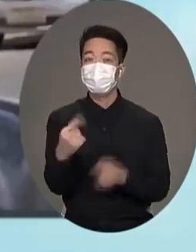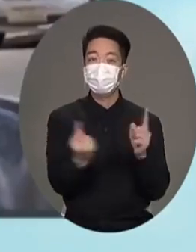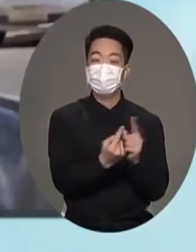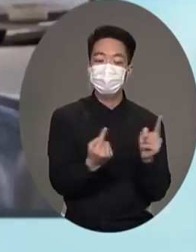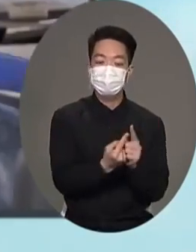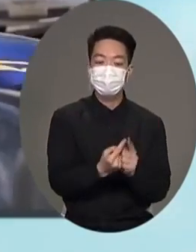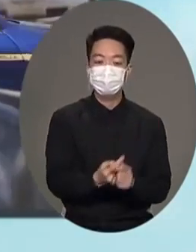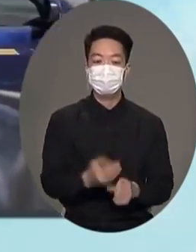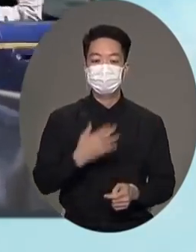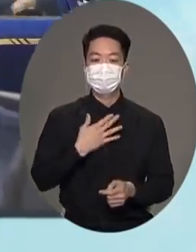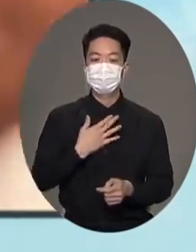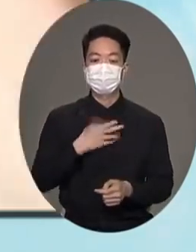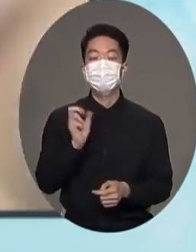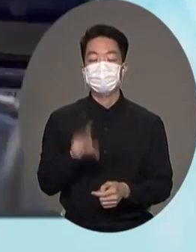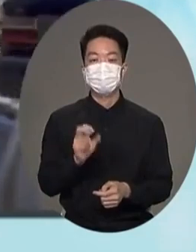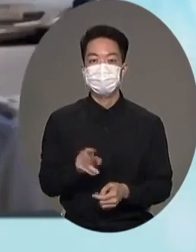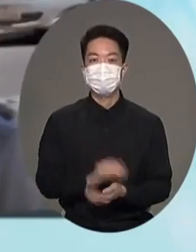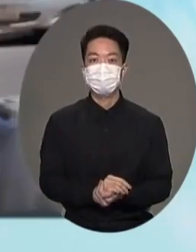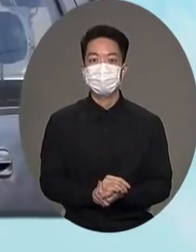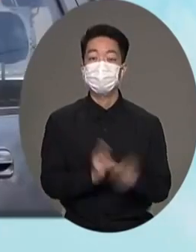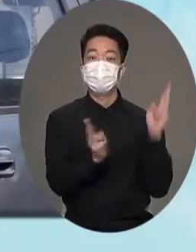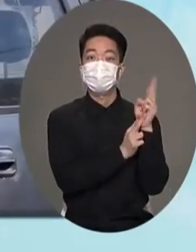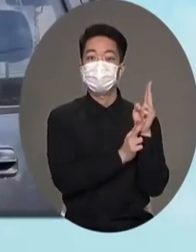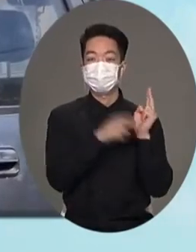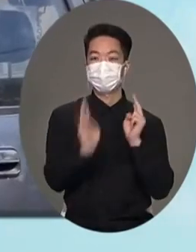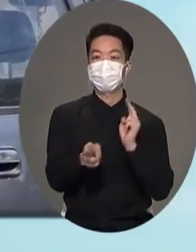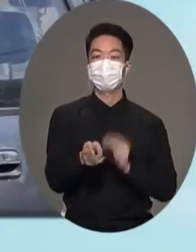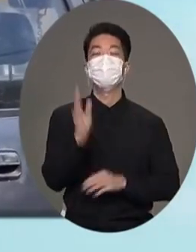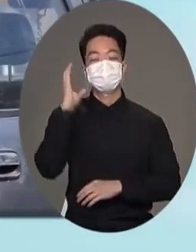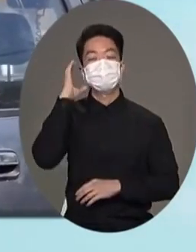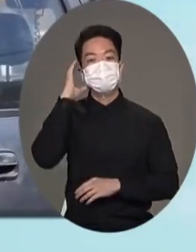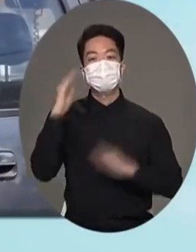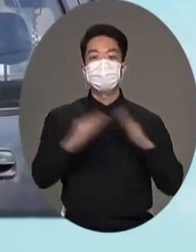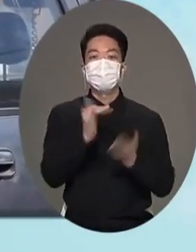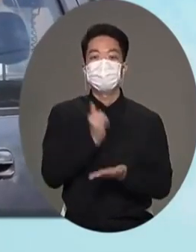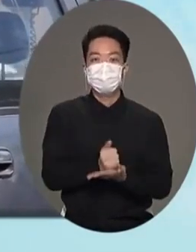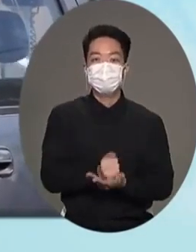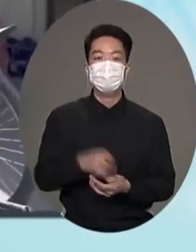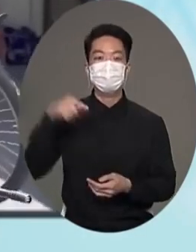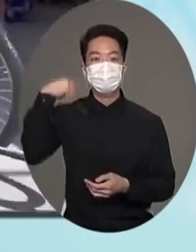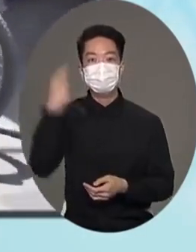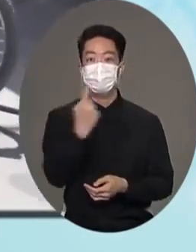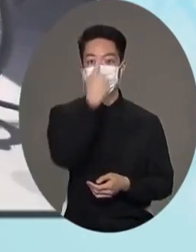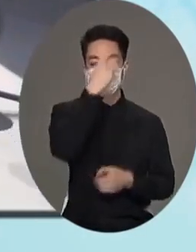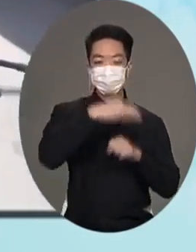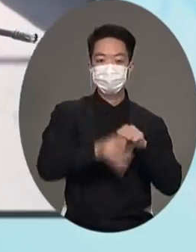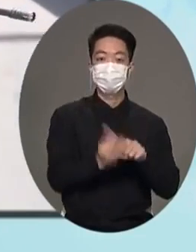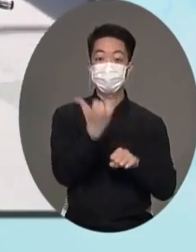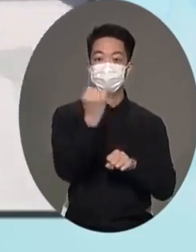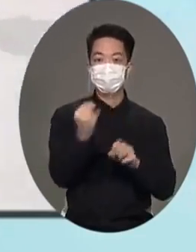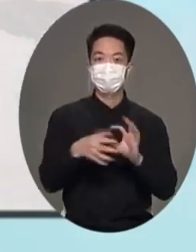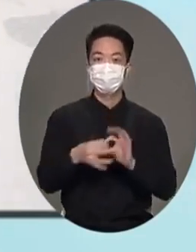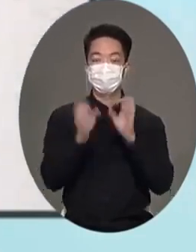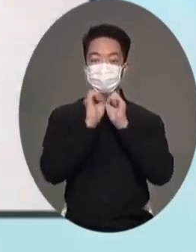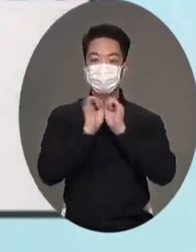然处于恐慌，按塔利班要求留在喀布尔的屋企。美英等超过60个国家发表共